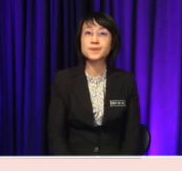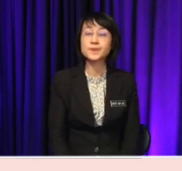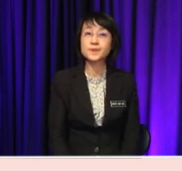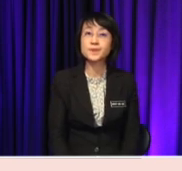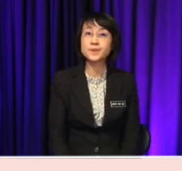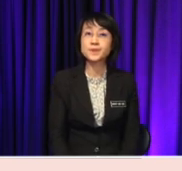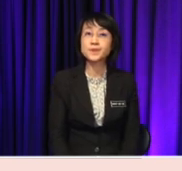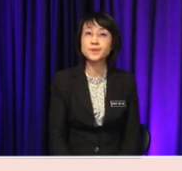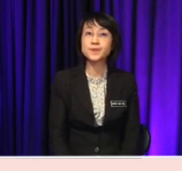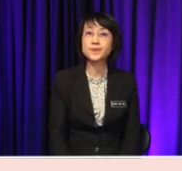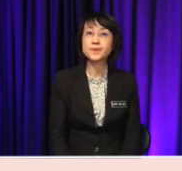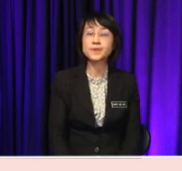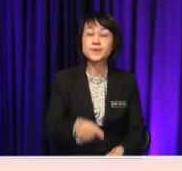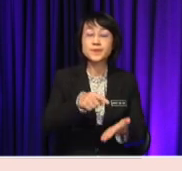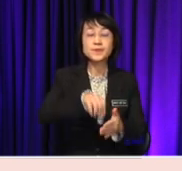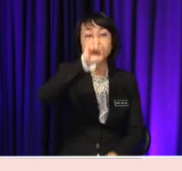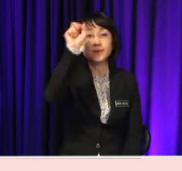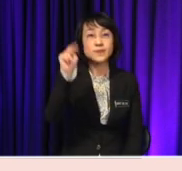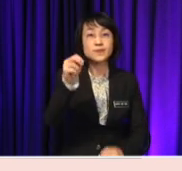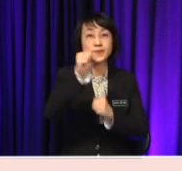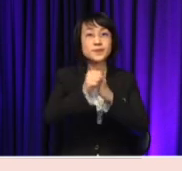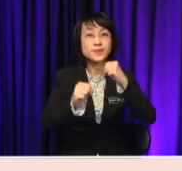ini adalah soal struktur